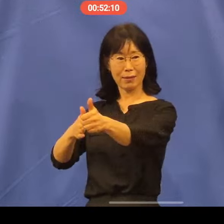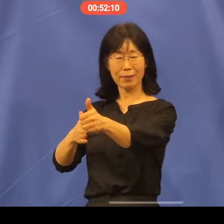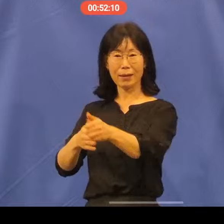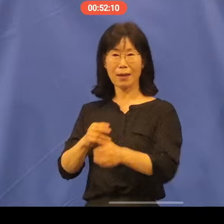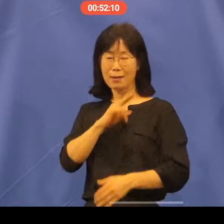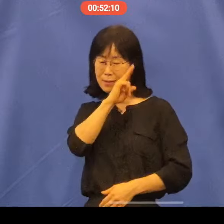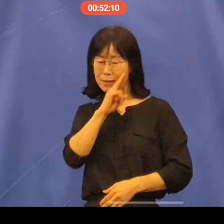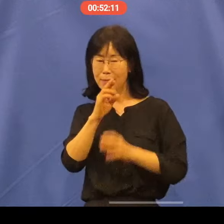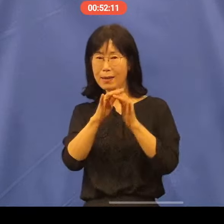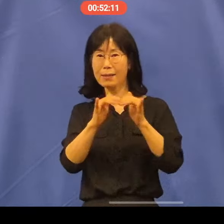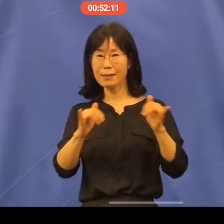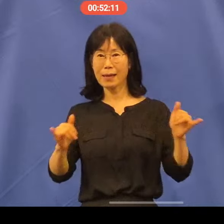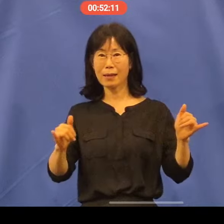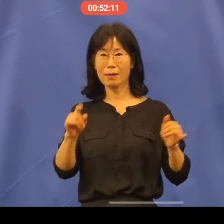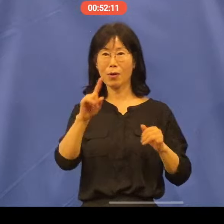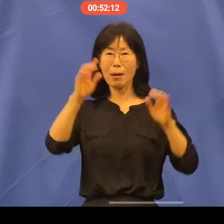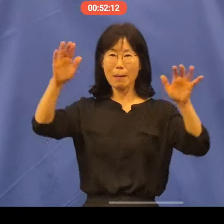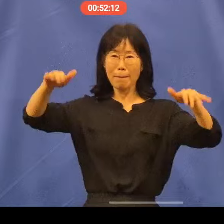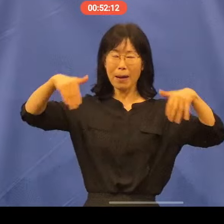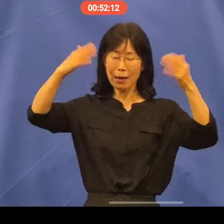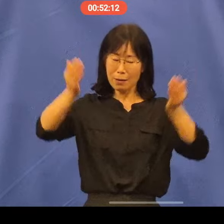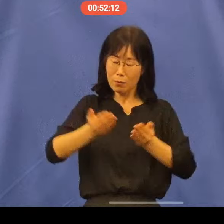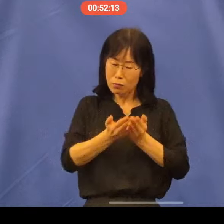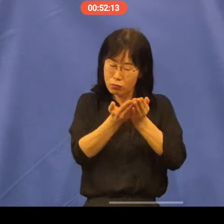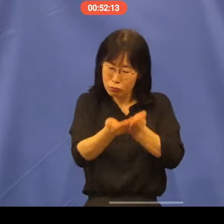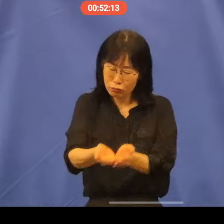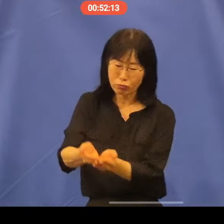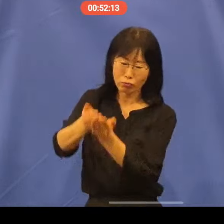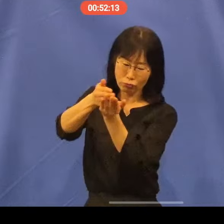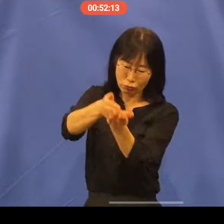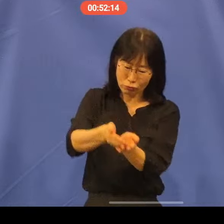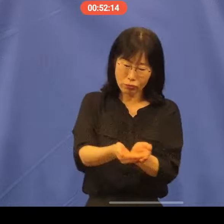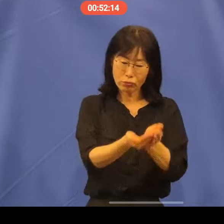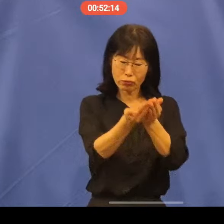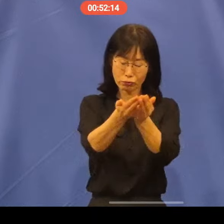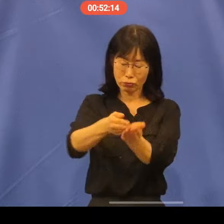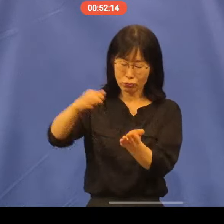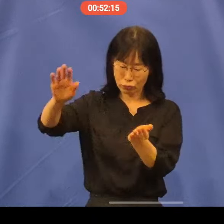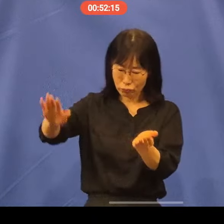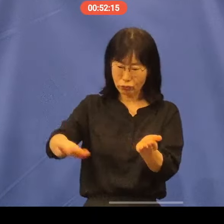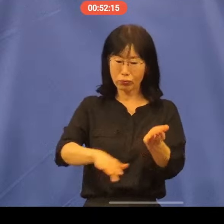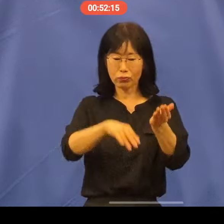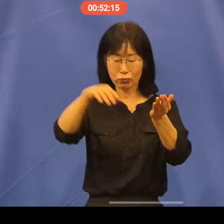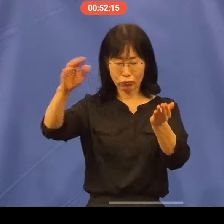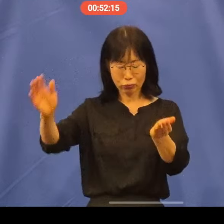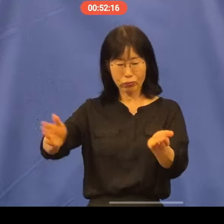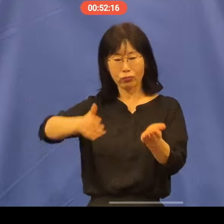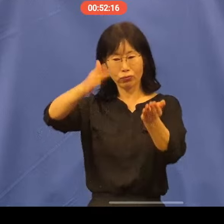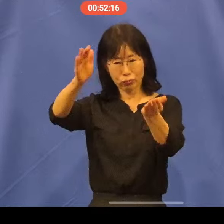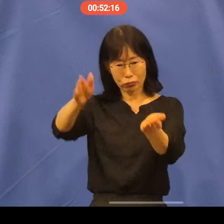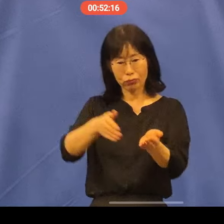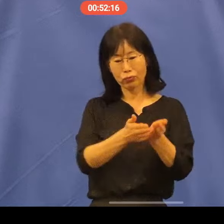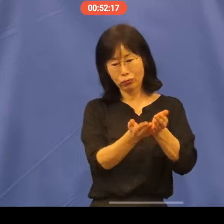의심하는 자는 마치 바람에 밀려 요동하는 바다 물결 같으니.